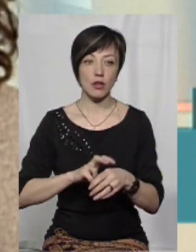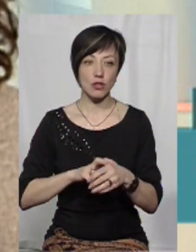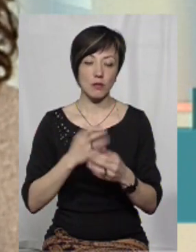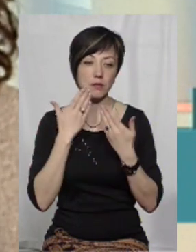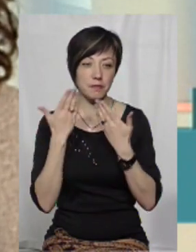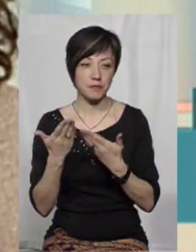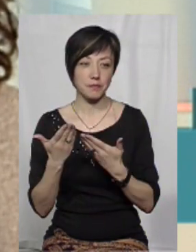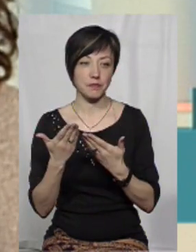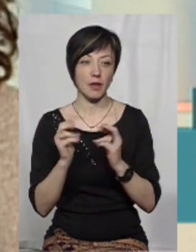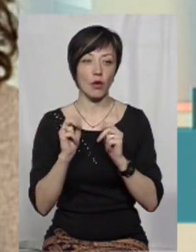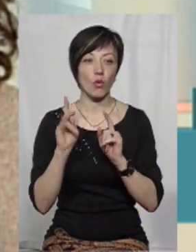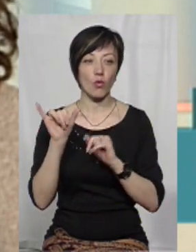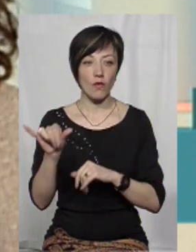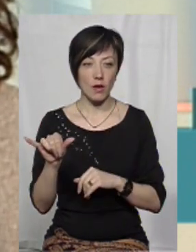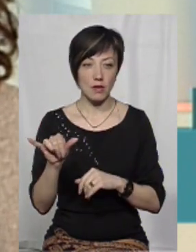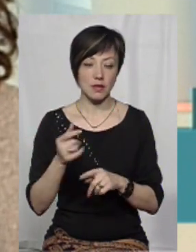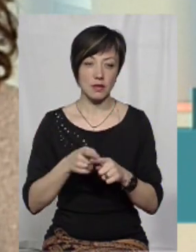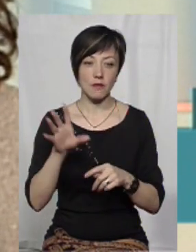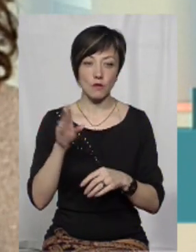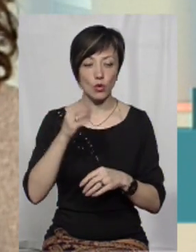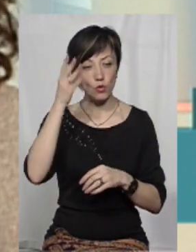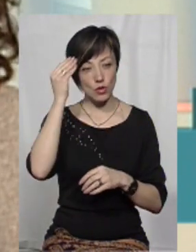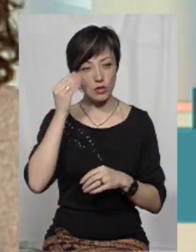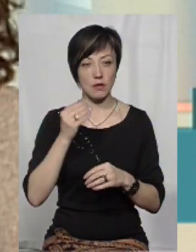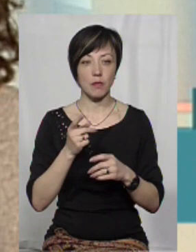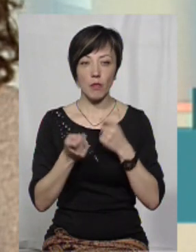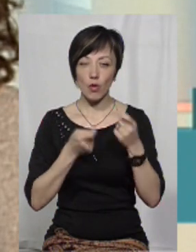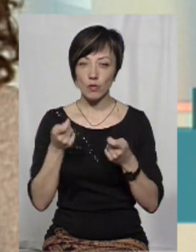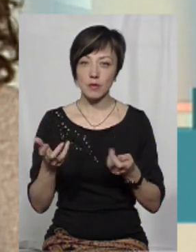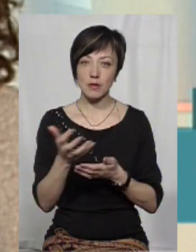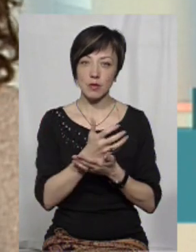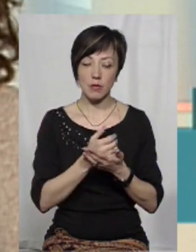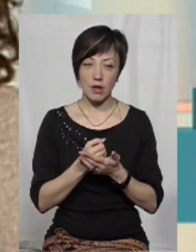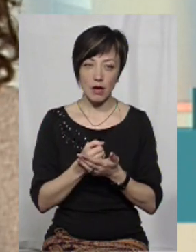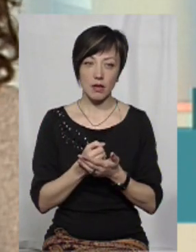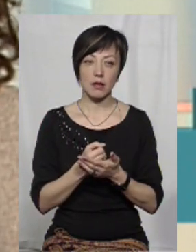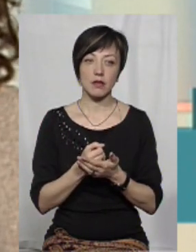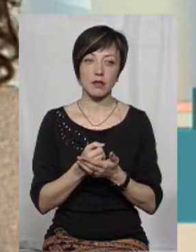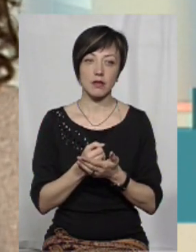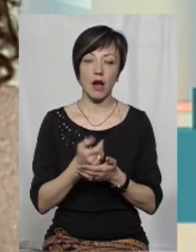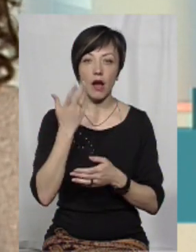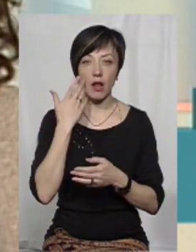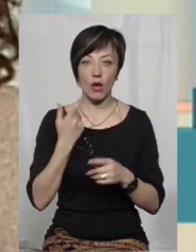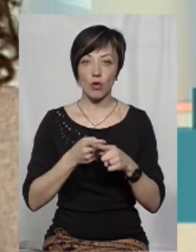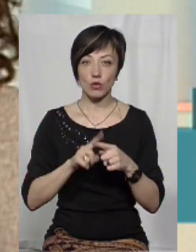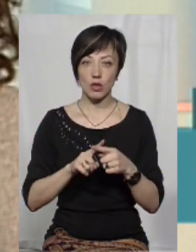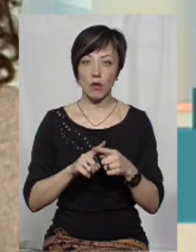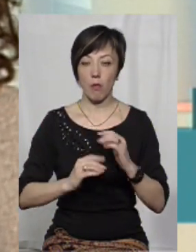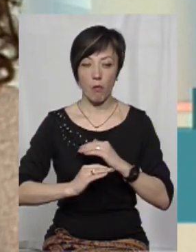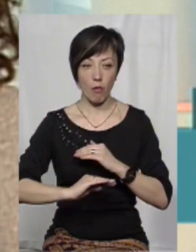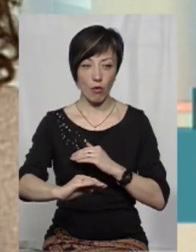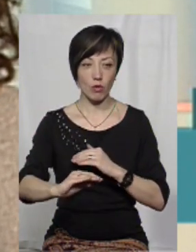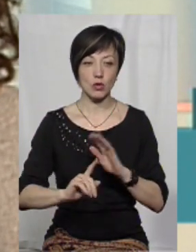врачам, вот как у вас, и все это учитывалось, по крупицам все собиралось. Когда мы дошли до